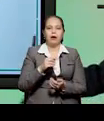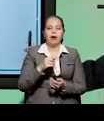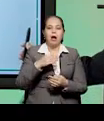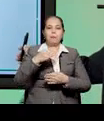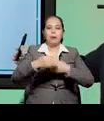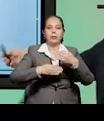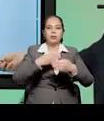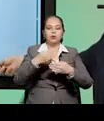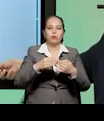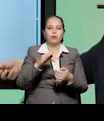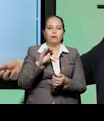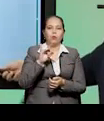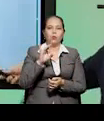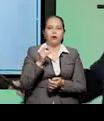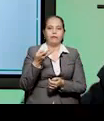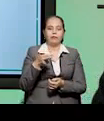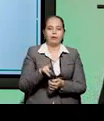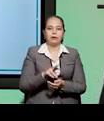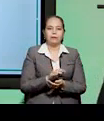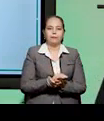популяционного уровня,